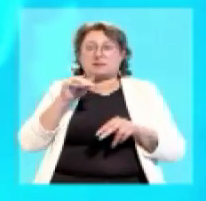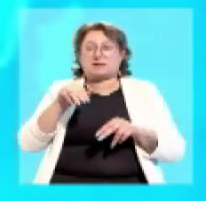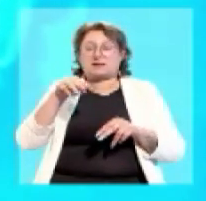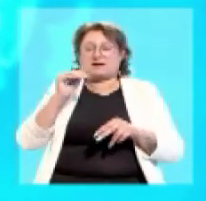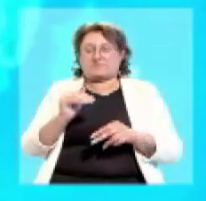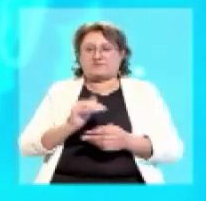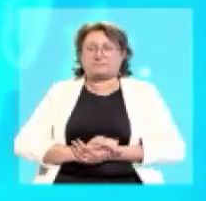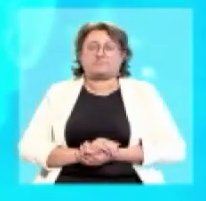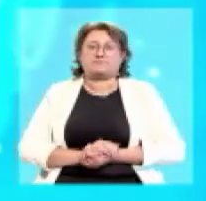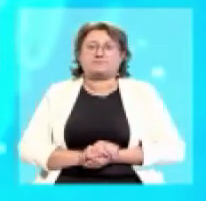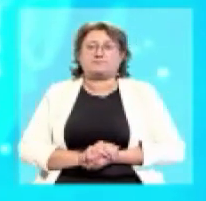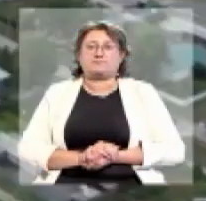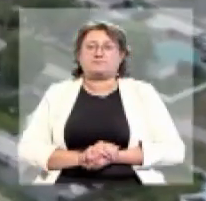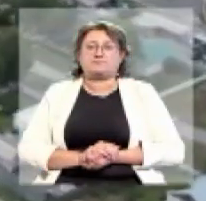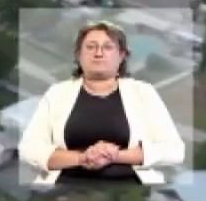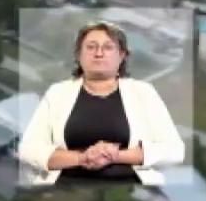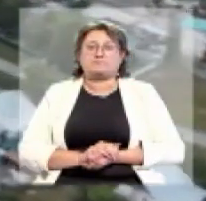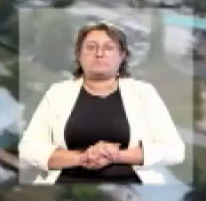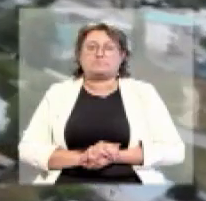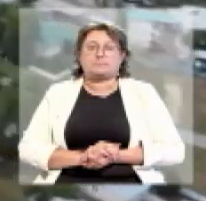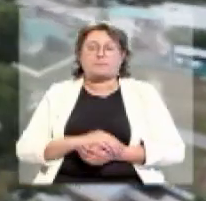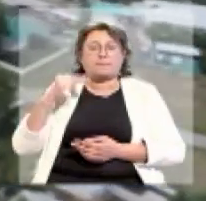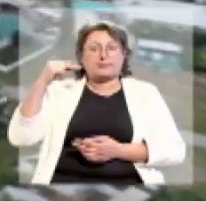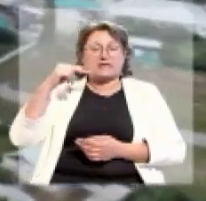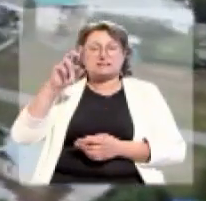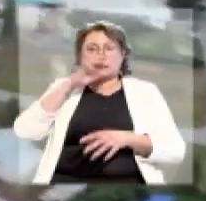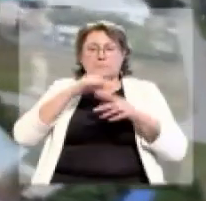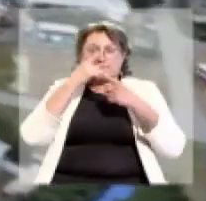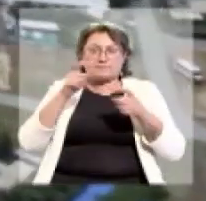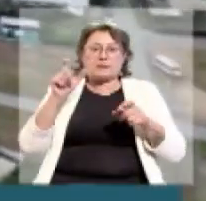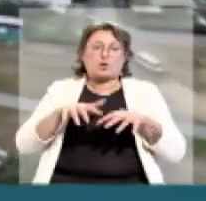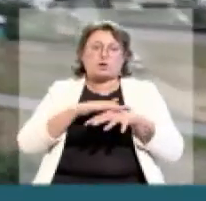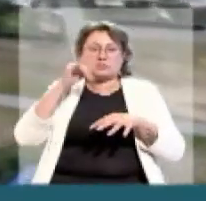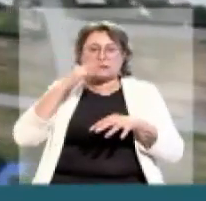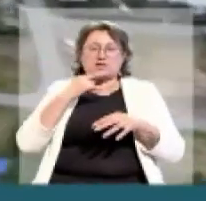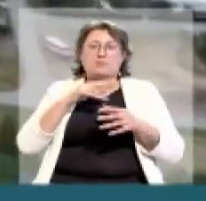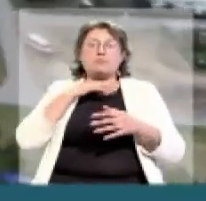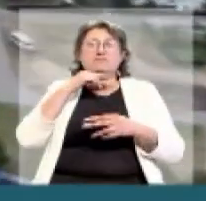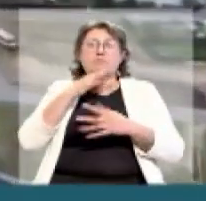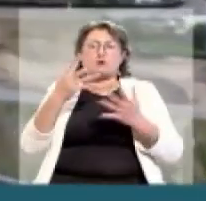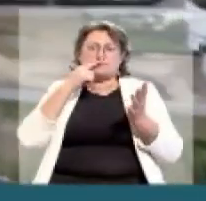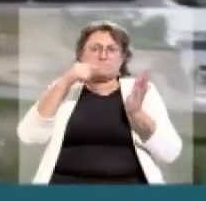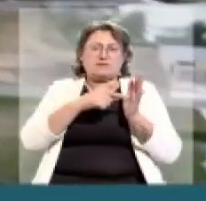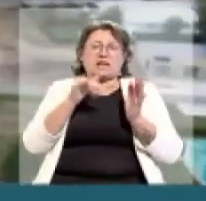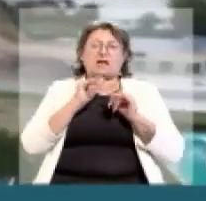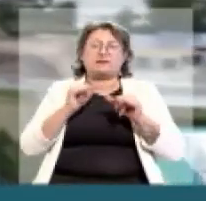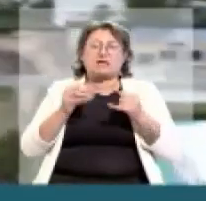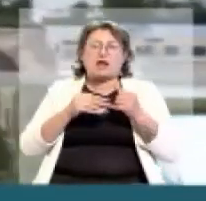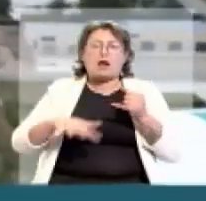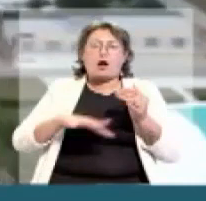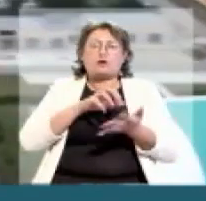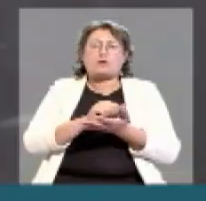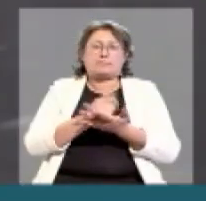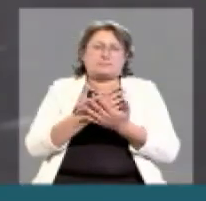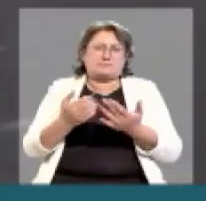Подробность в материале моих коллег. Президент страны в своем послании народу Казахстана акцентировал внимание на развитие